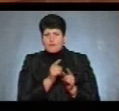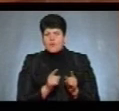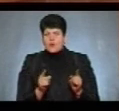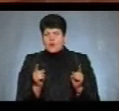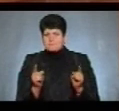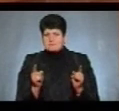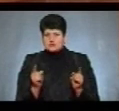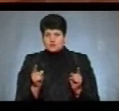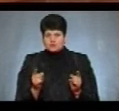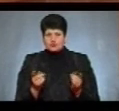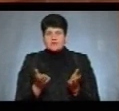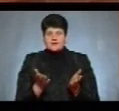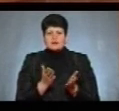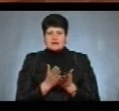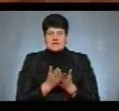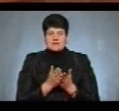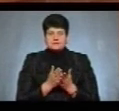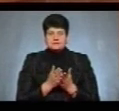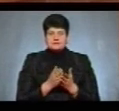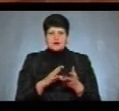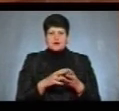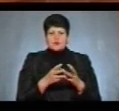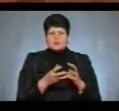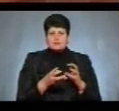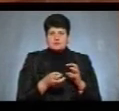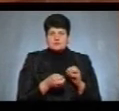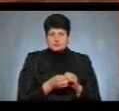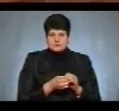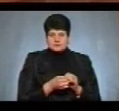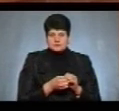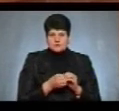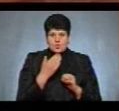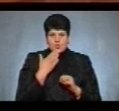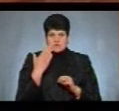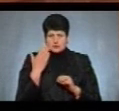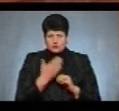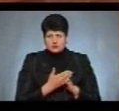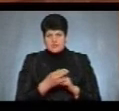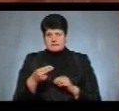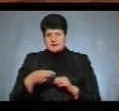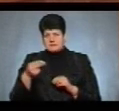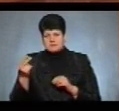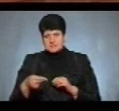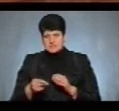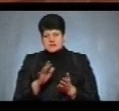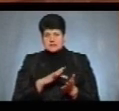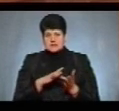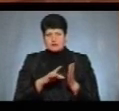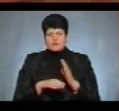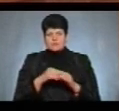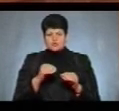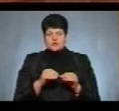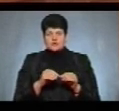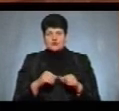проміжуток, який є між підведенням результатів остаточним і підписанням Центральної виборчої